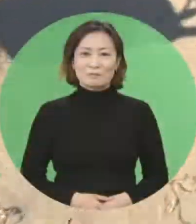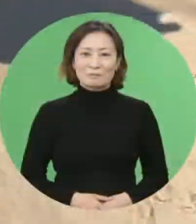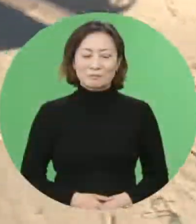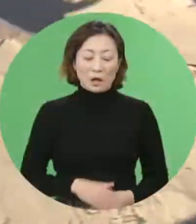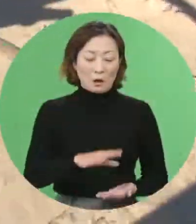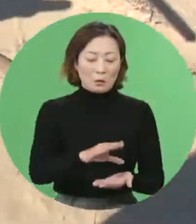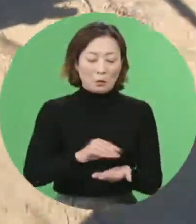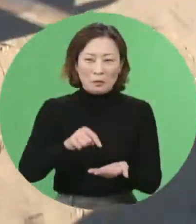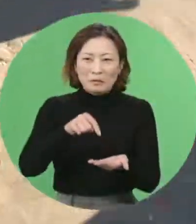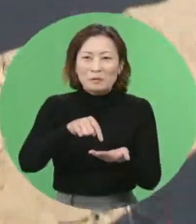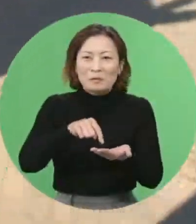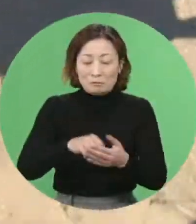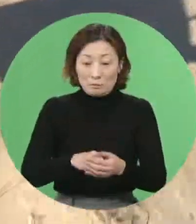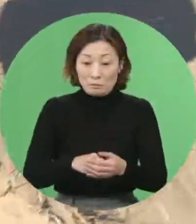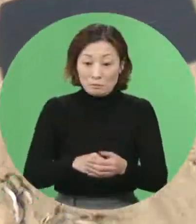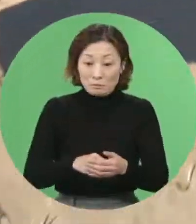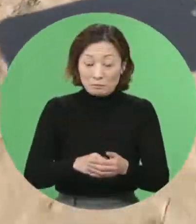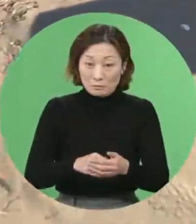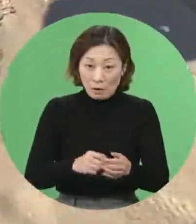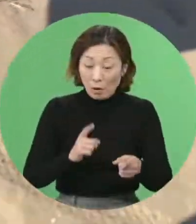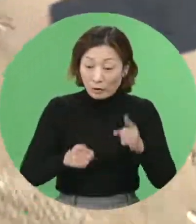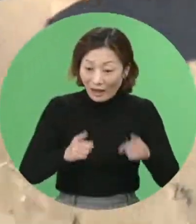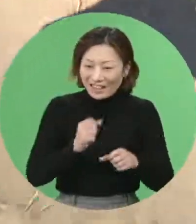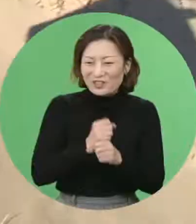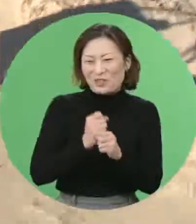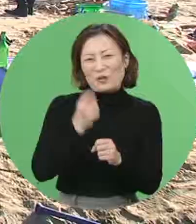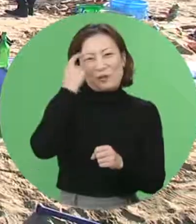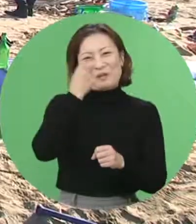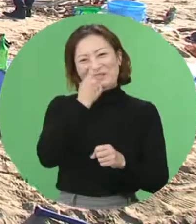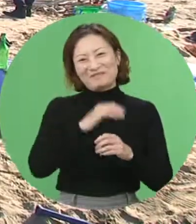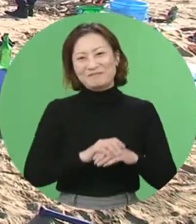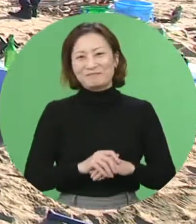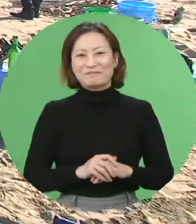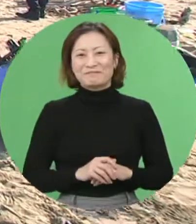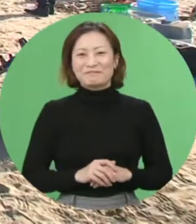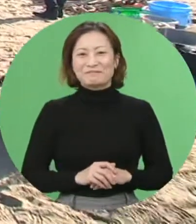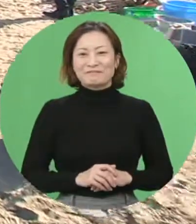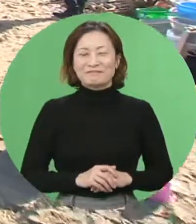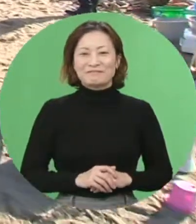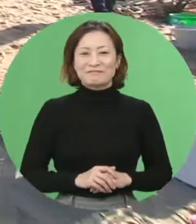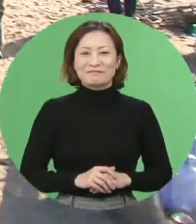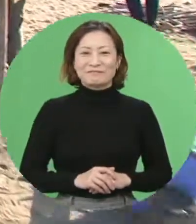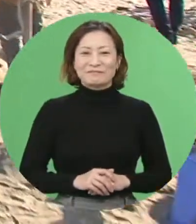ちょっと行きました。 楽器にするんです か？そう、なんか打楽器作ろうと思って。